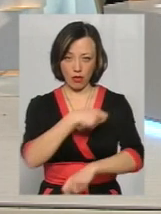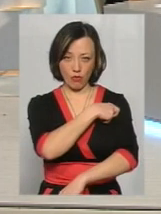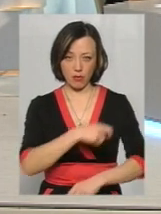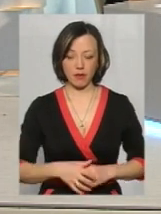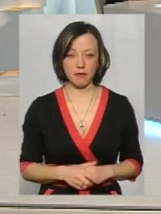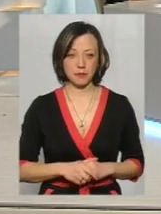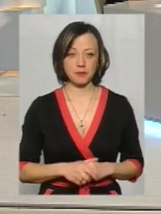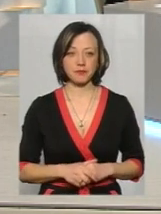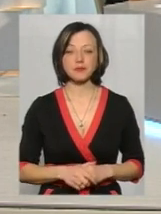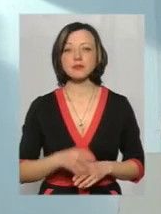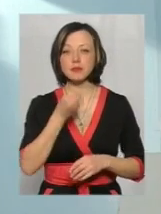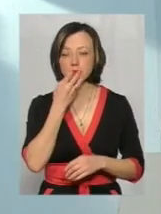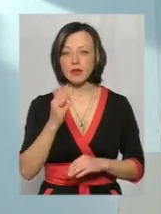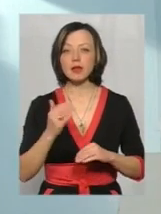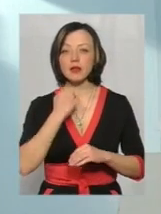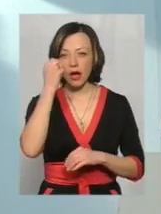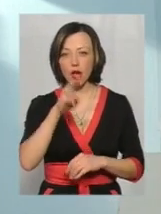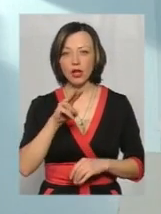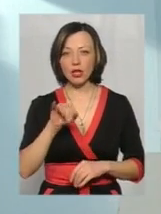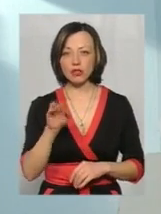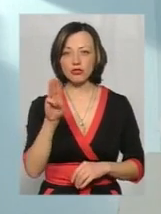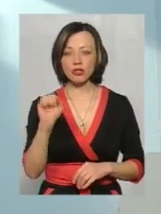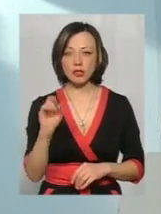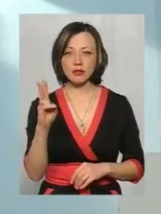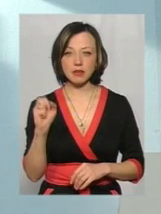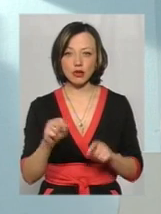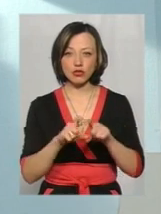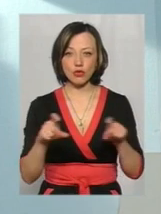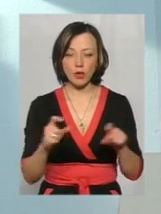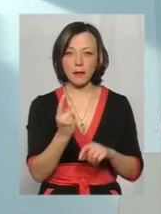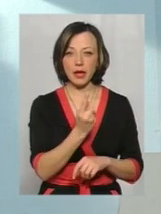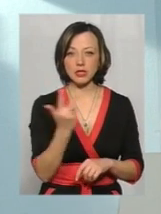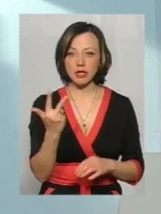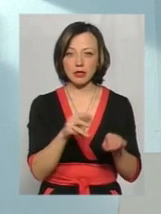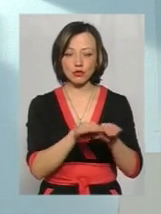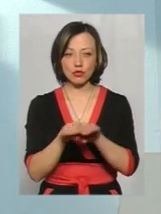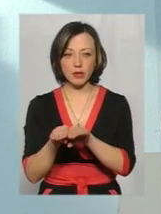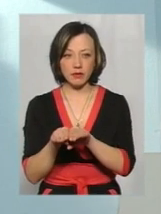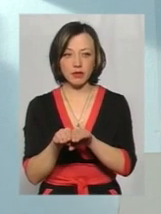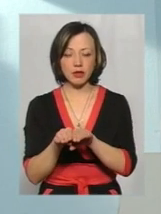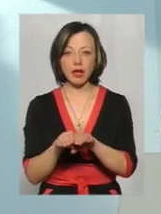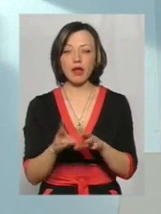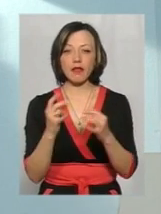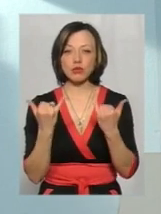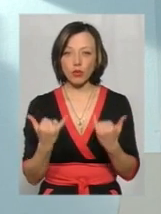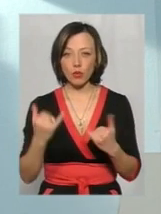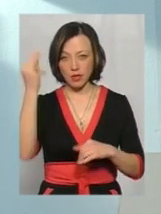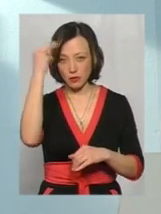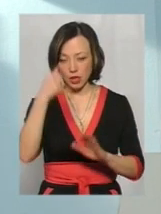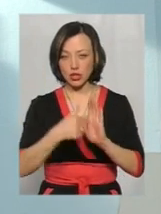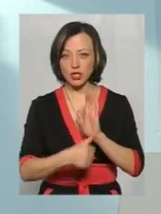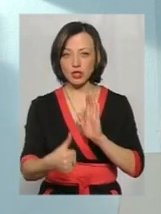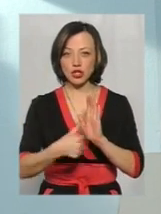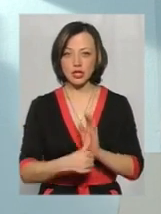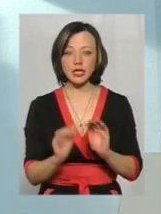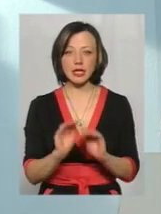почули ваше питання. Добре, дякую. Ліщанська школа перших-третіх ступенів. У Ліщанській школі перших-третіх ступенів на сьогодні навчається